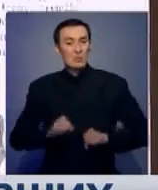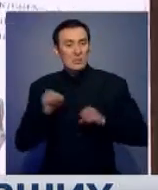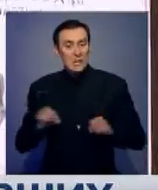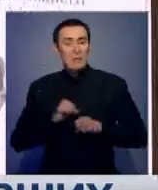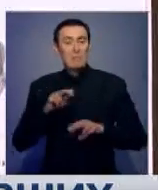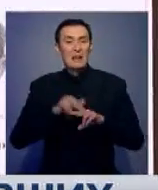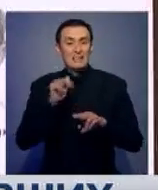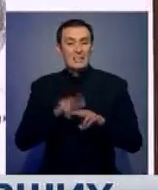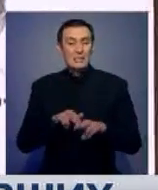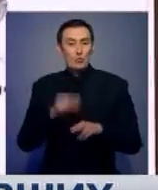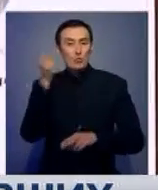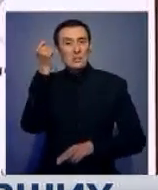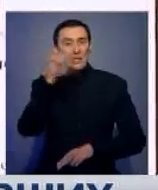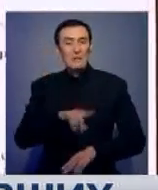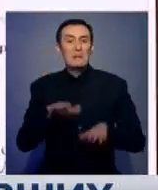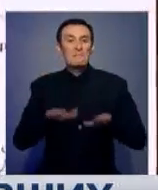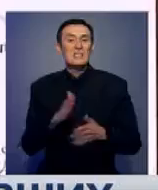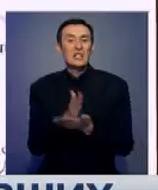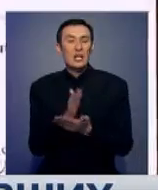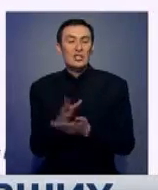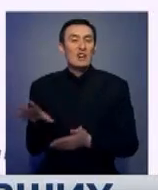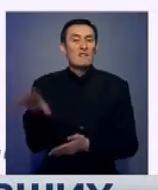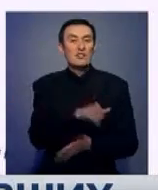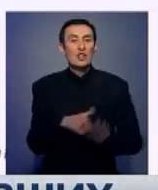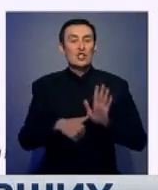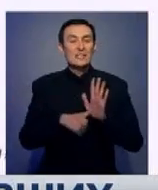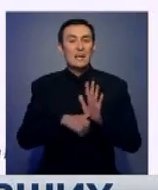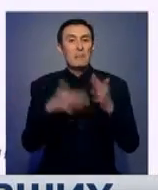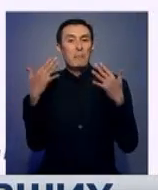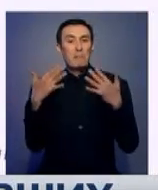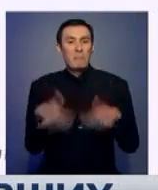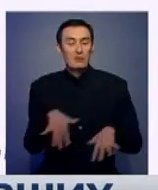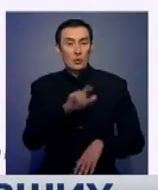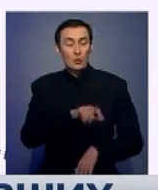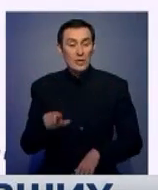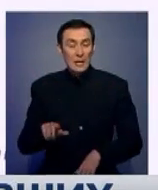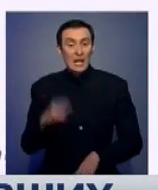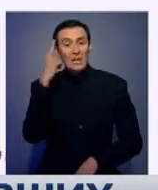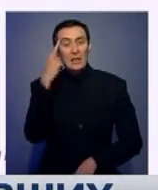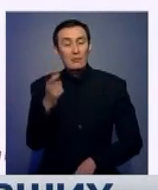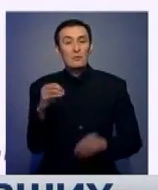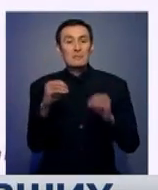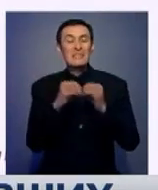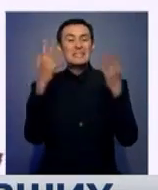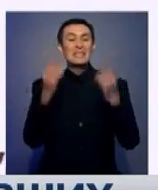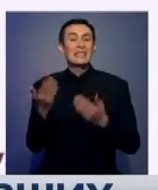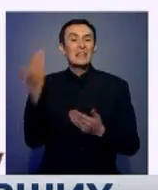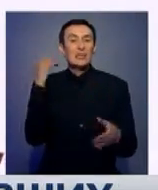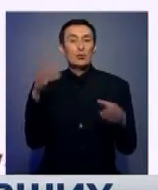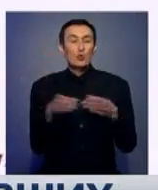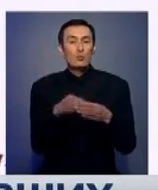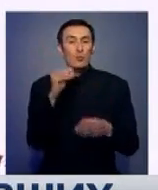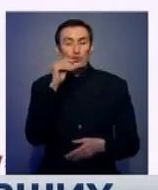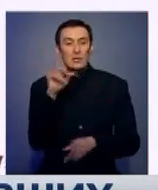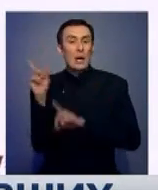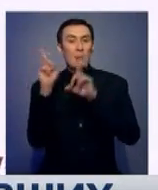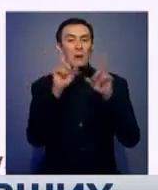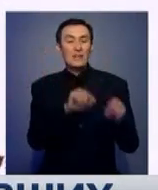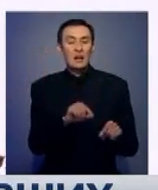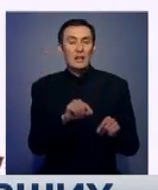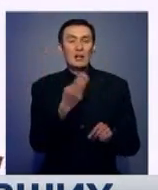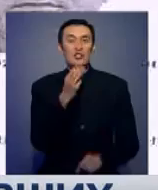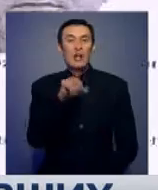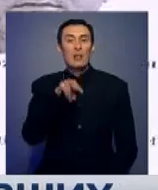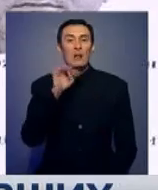Совместными усилиями полицейские установили местонахождение всех шестерых пропавших. Напомню, 10 дней назад группа мужчин выехала в